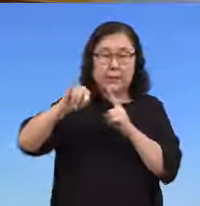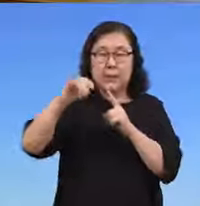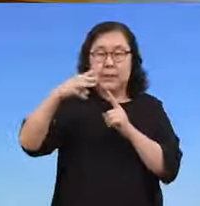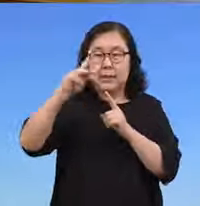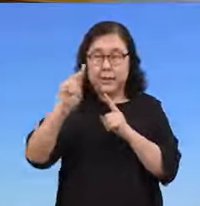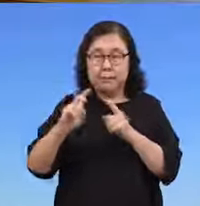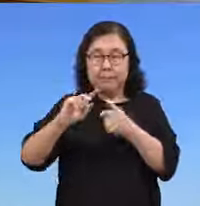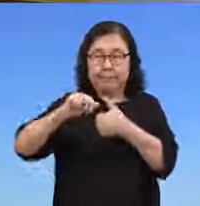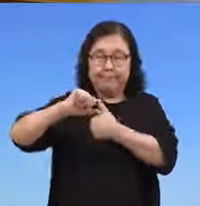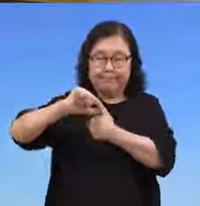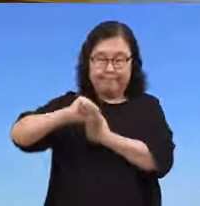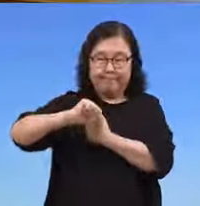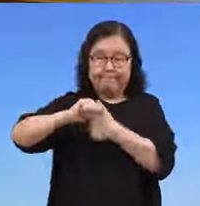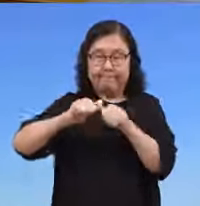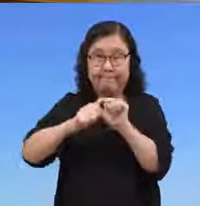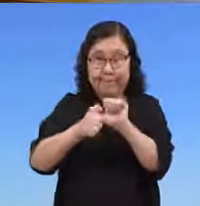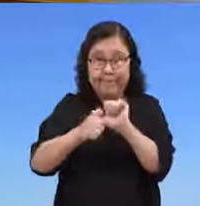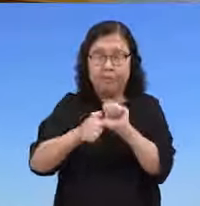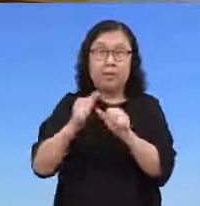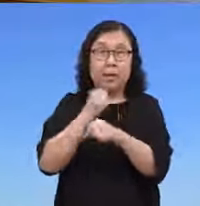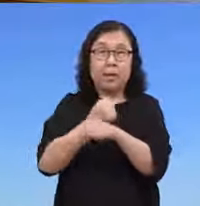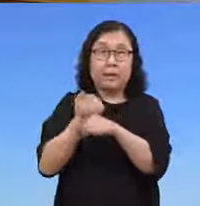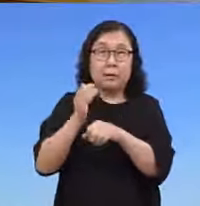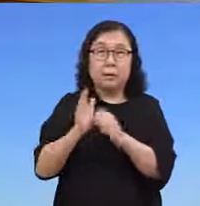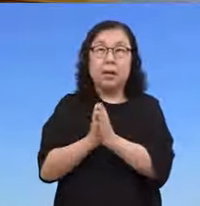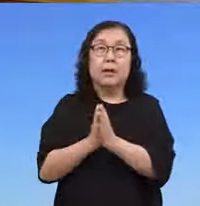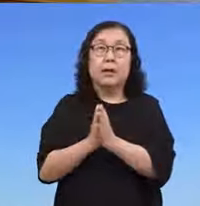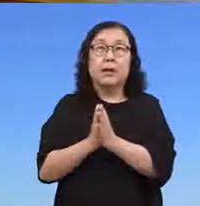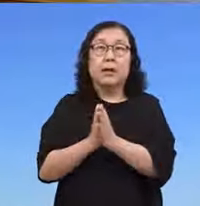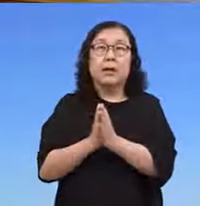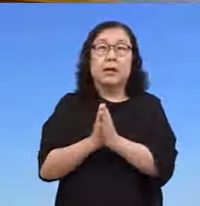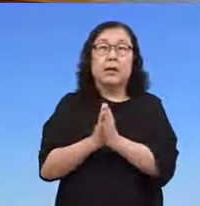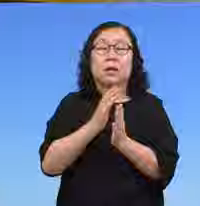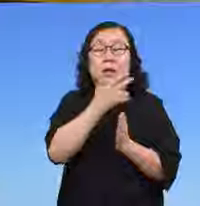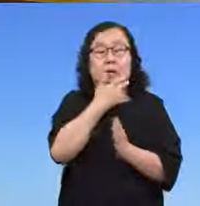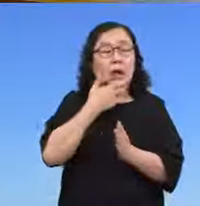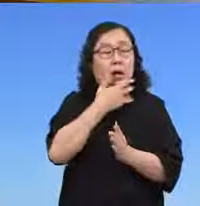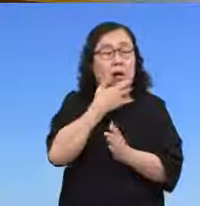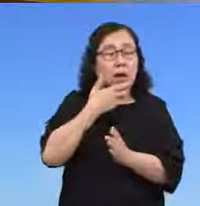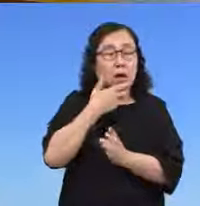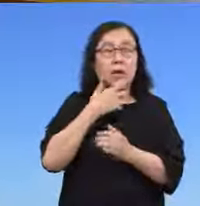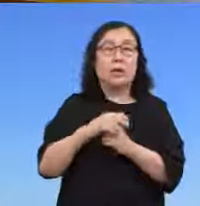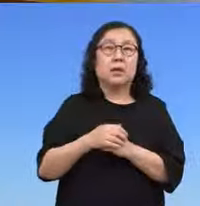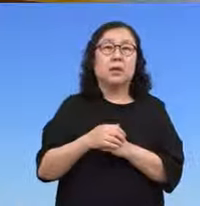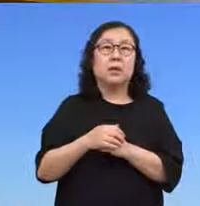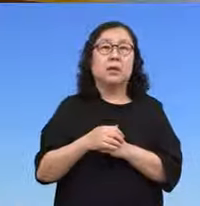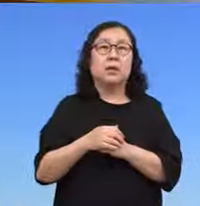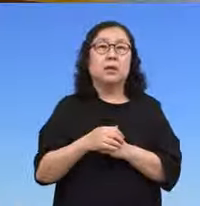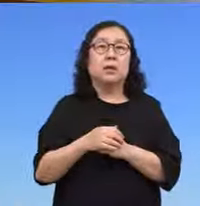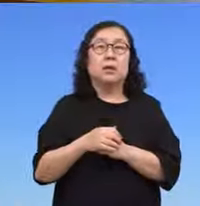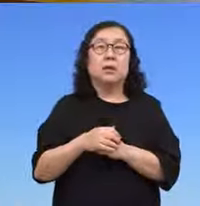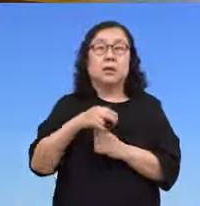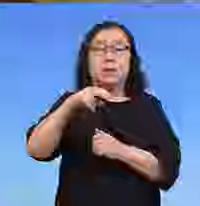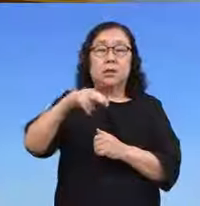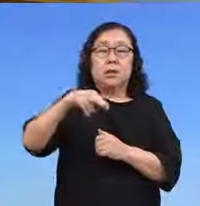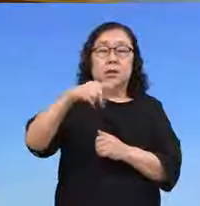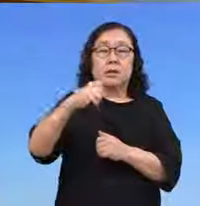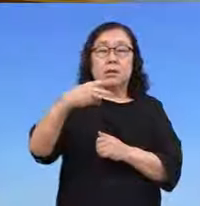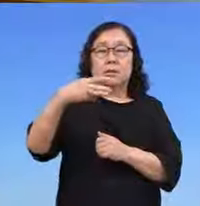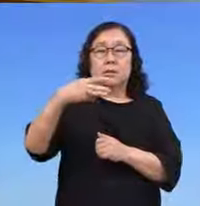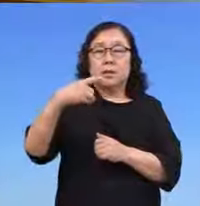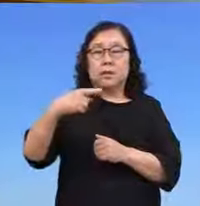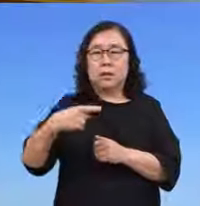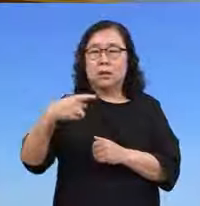성경을 찾아보니까 여기에 나오는 이 씨름 대신에 스트러글이라는 그 단어를 썼더라고요. 우리가 잘